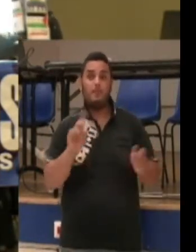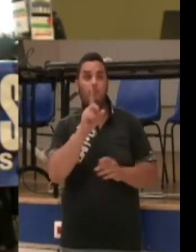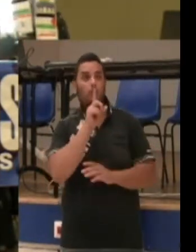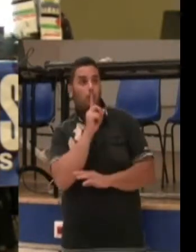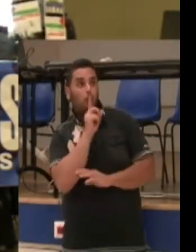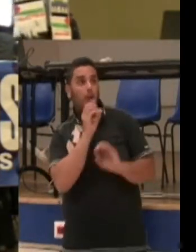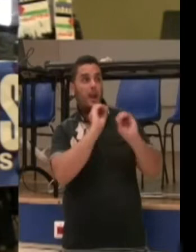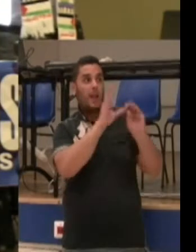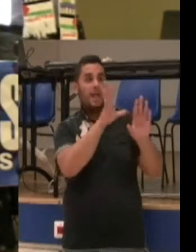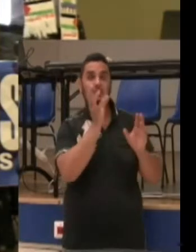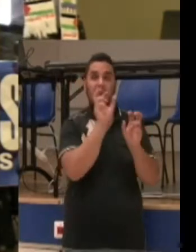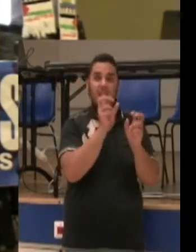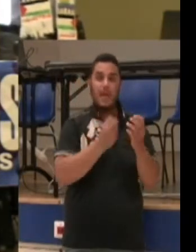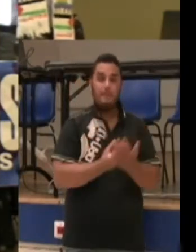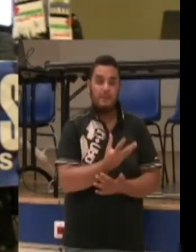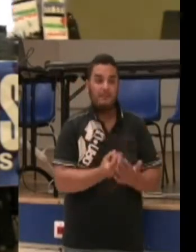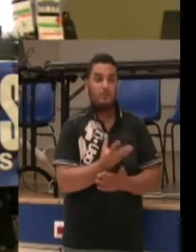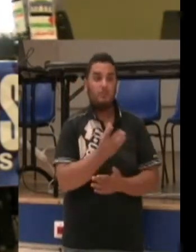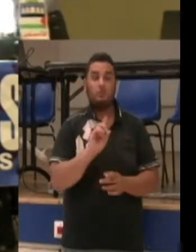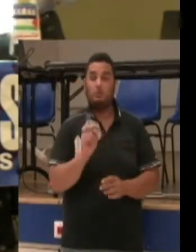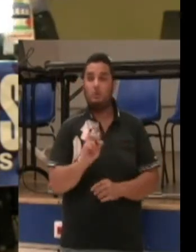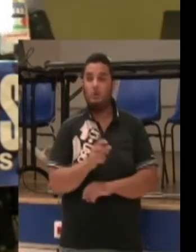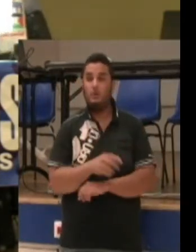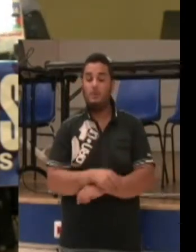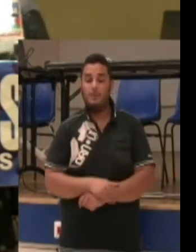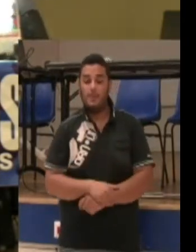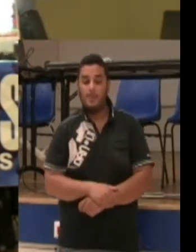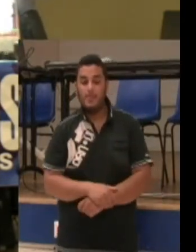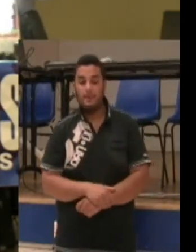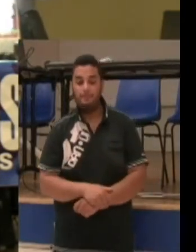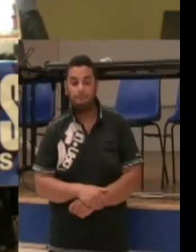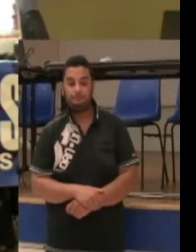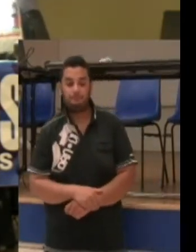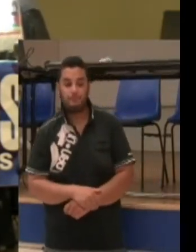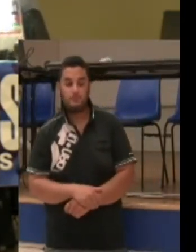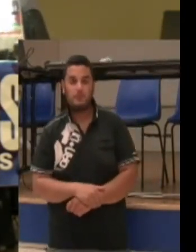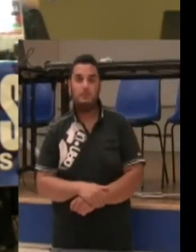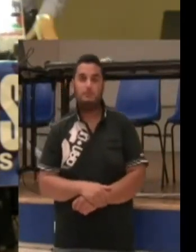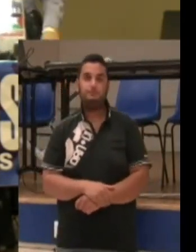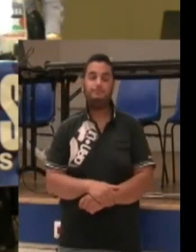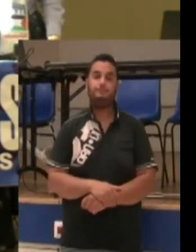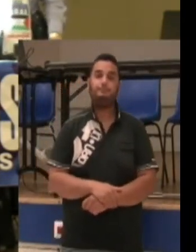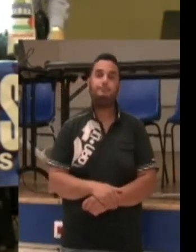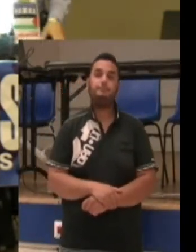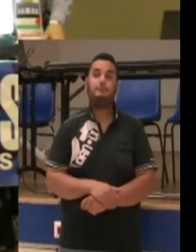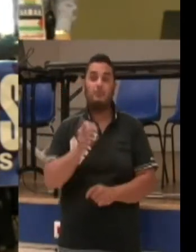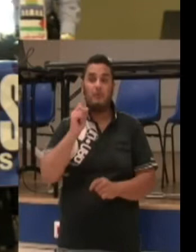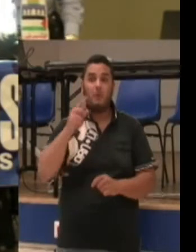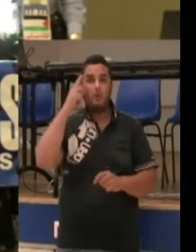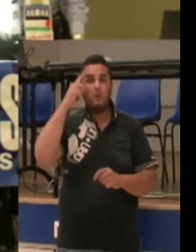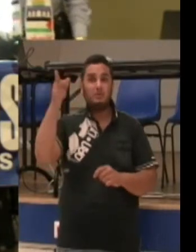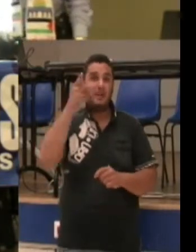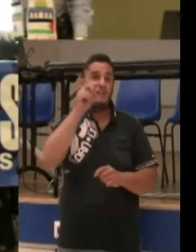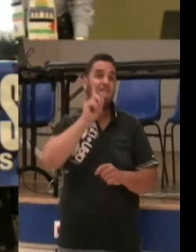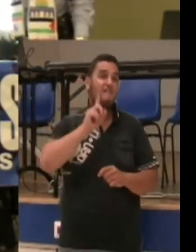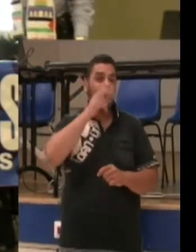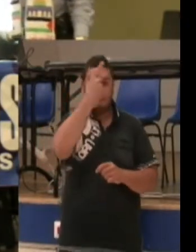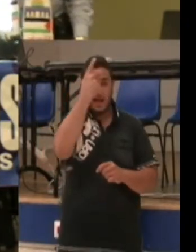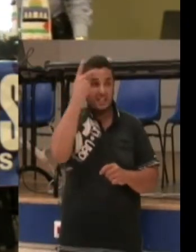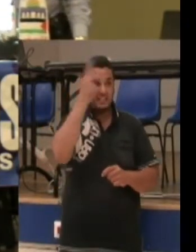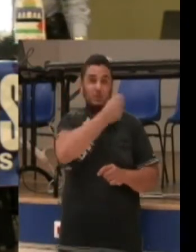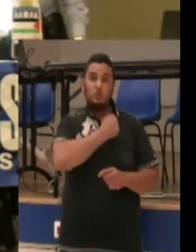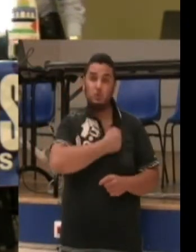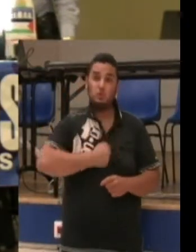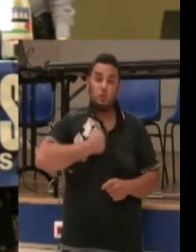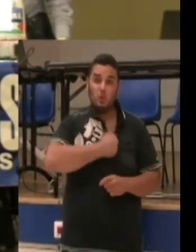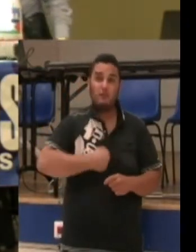des hommes en Palestine, les hommes de Palestine et les femmes de Palestine. Alors, n'épargnez pas vos efforts